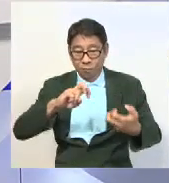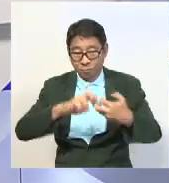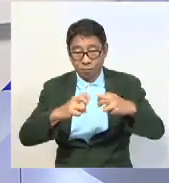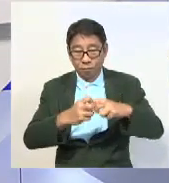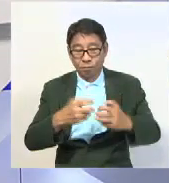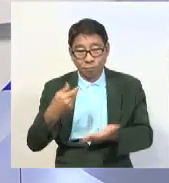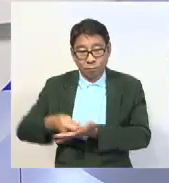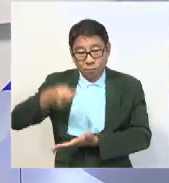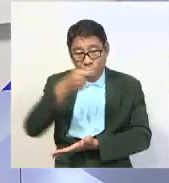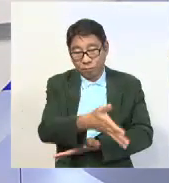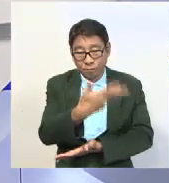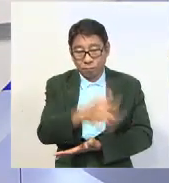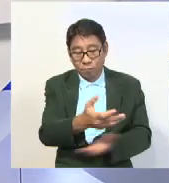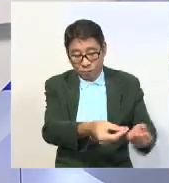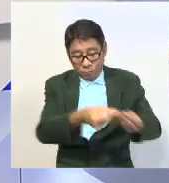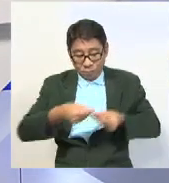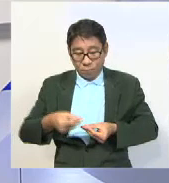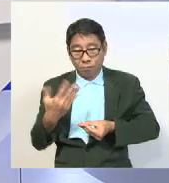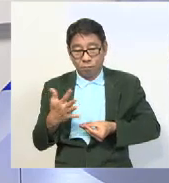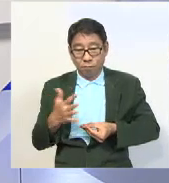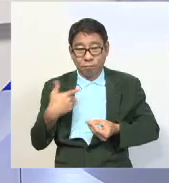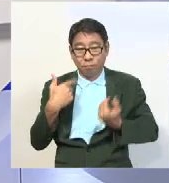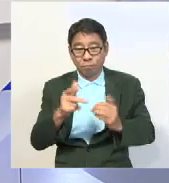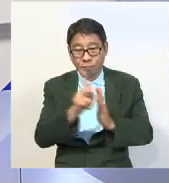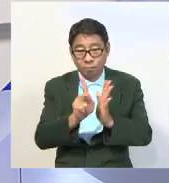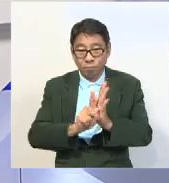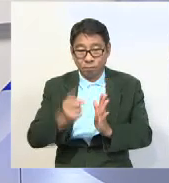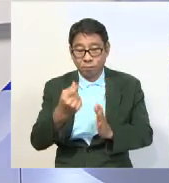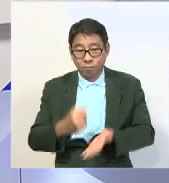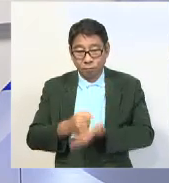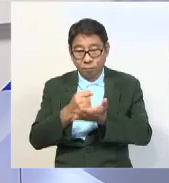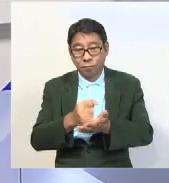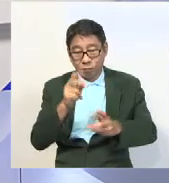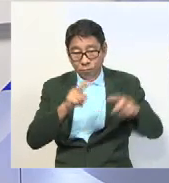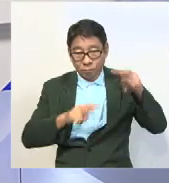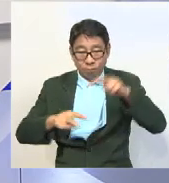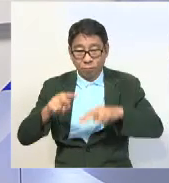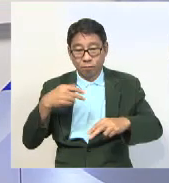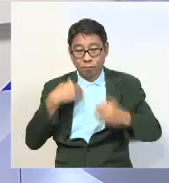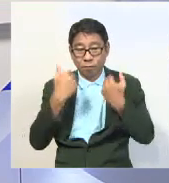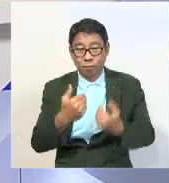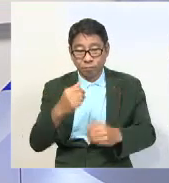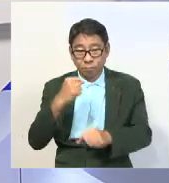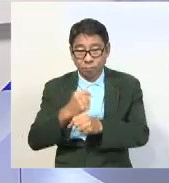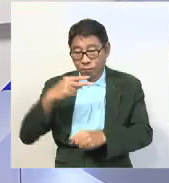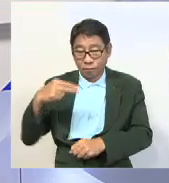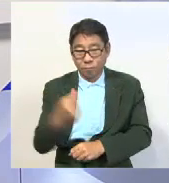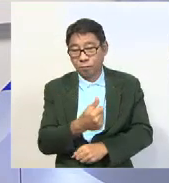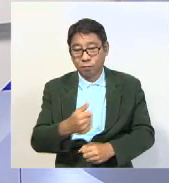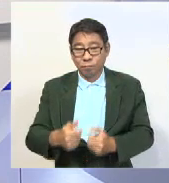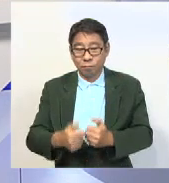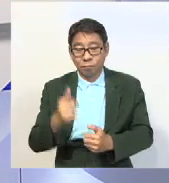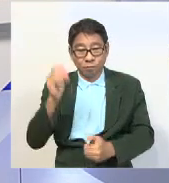ญหาจ่ายเงินแล้วไม่ได้ของทำยังไงล่ะกฎหมายฉบับใหม่ก็จะเข้าไปคุ้มครองมากยิ่งขึ้นก็คือสคบเข้าไปลุยได้เร็วมากยิ่งขึ้น